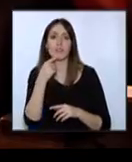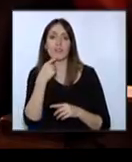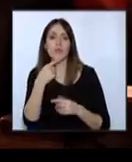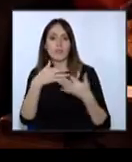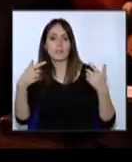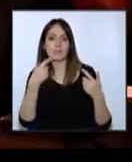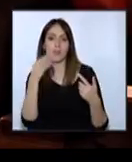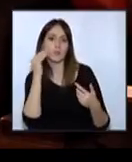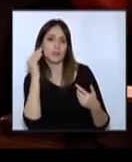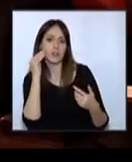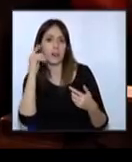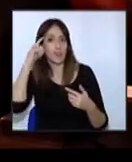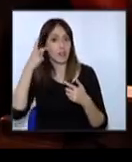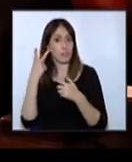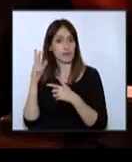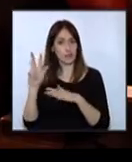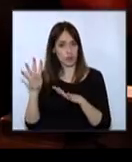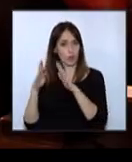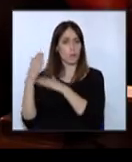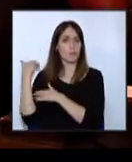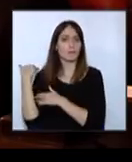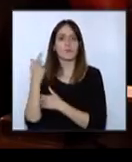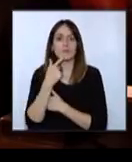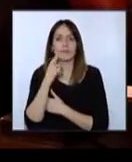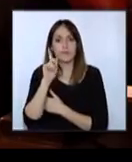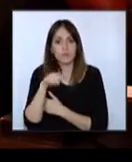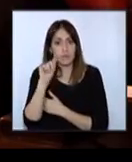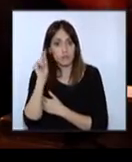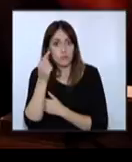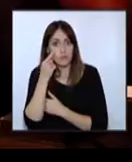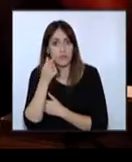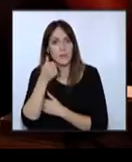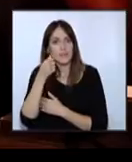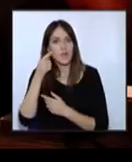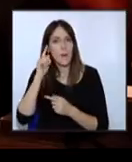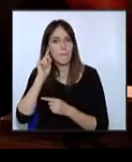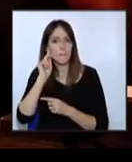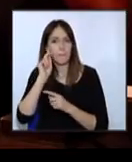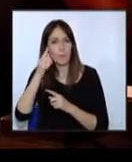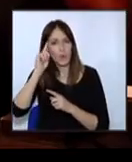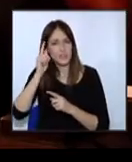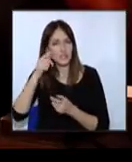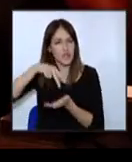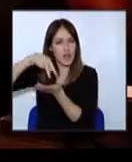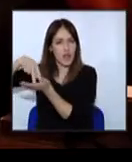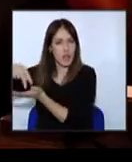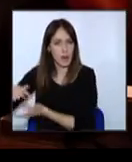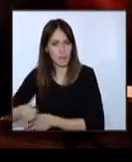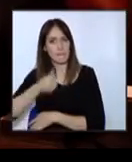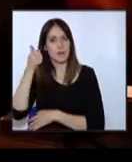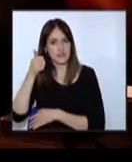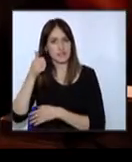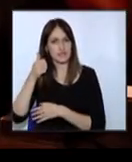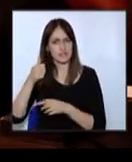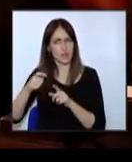dia 29. També ens han dit, i sí que és cert, que es veia molta més policia de lo normal, que hi sol haver per un esdeveniment com el